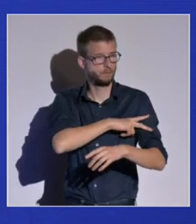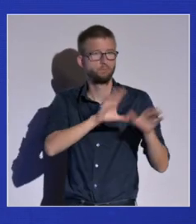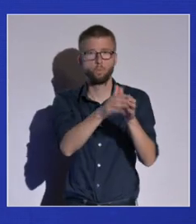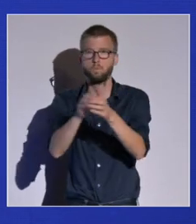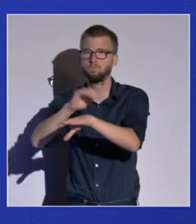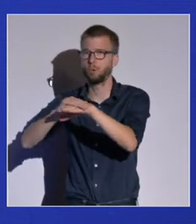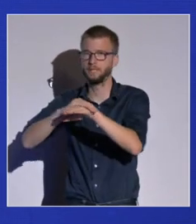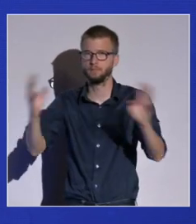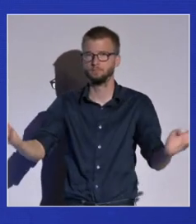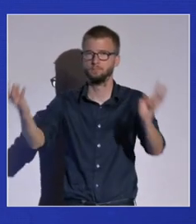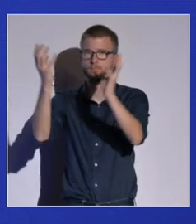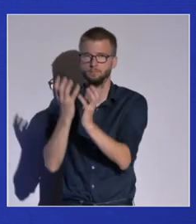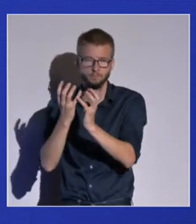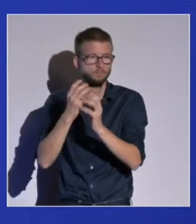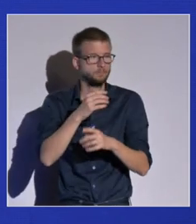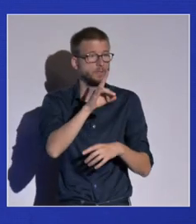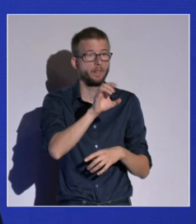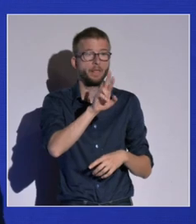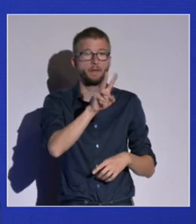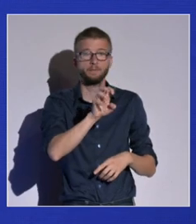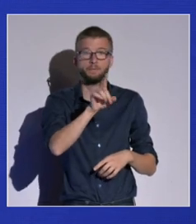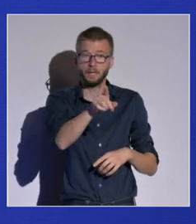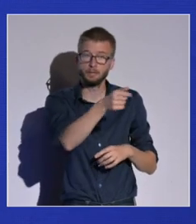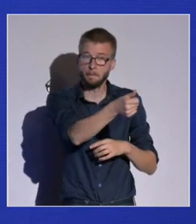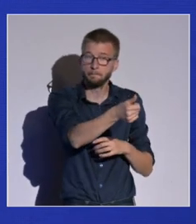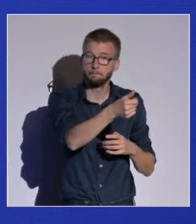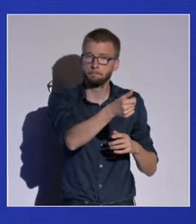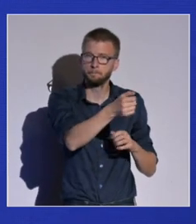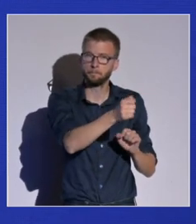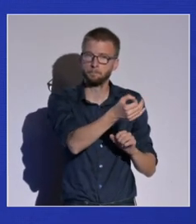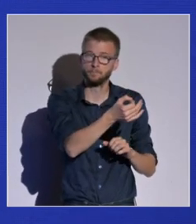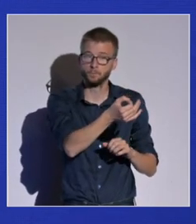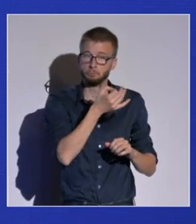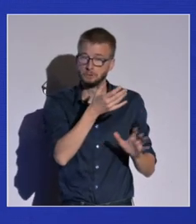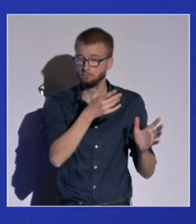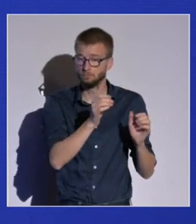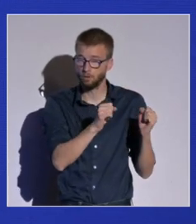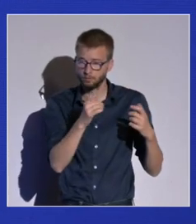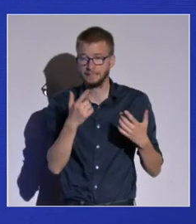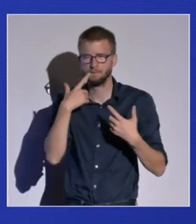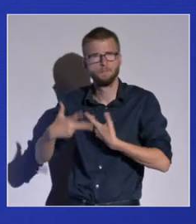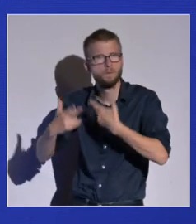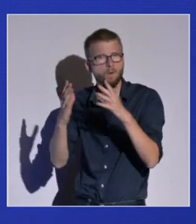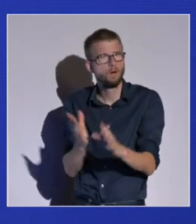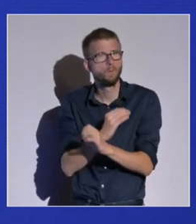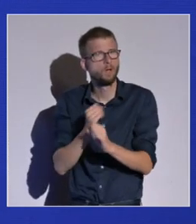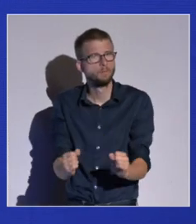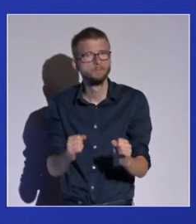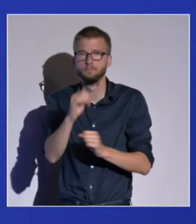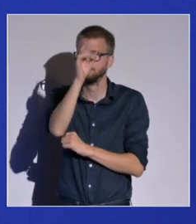c'était, je suis sûr qu'Hervé ne me démentira pas, c'était extraordinaire comme moment, pour deux